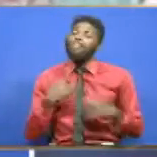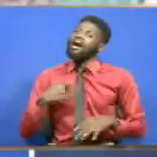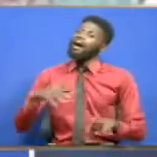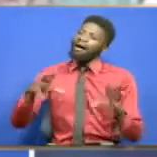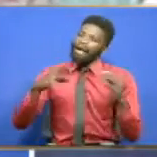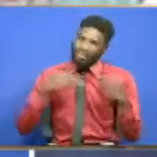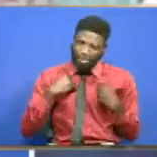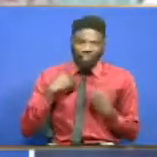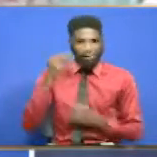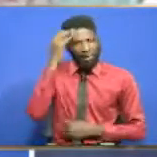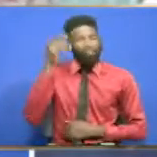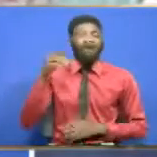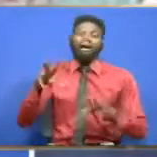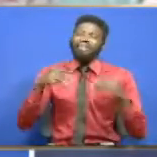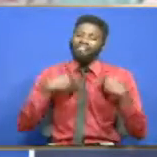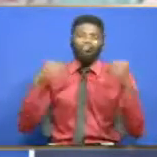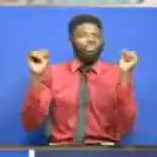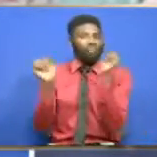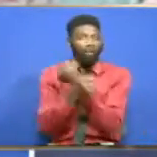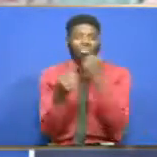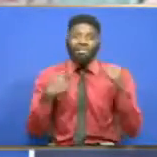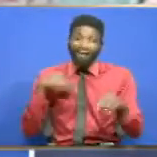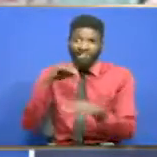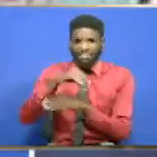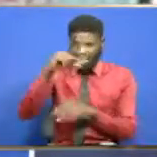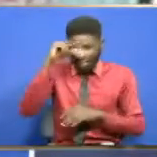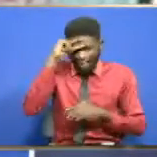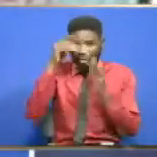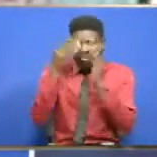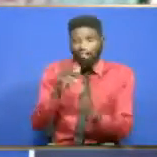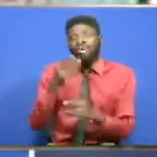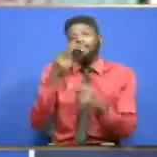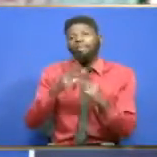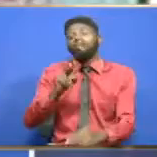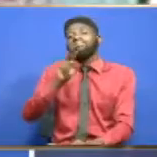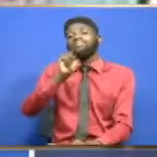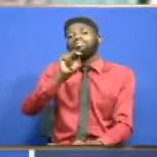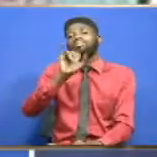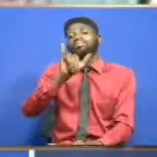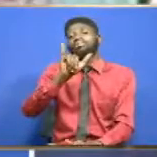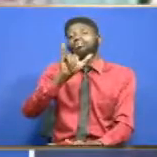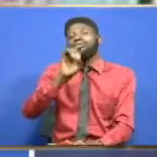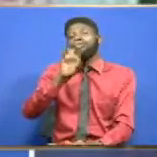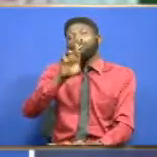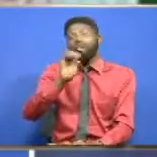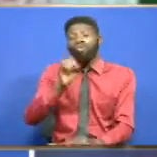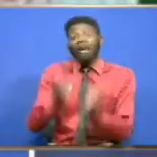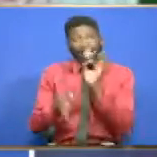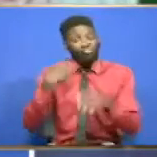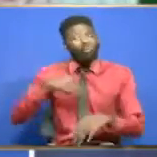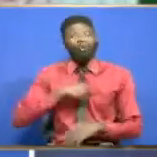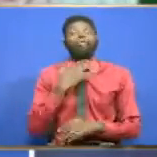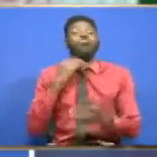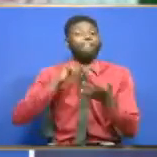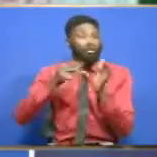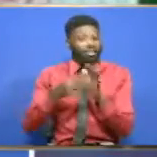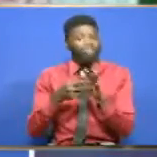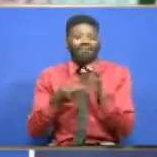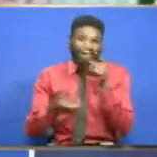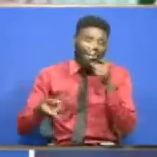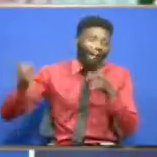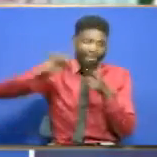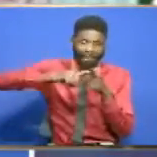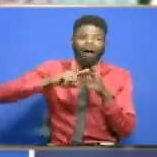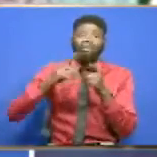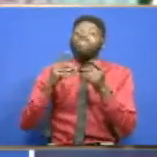Kiambu. Ninaomba sana governor Nyoro, na kama unanisikia tafadhali, kama tunataka kuongeza miradi hapa Kiambu, tusifanye biashara